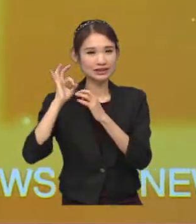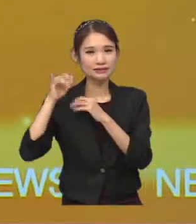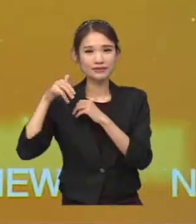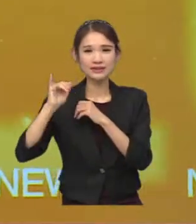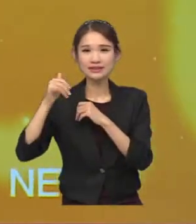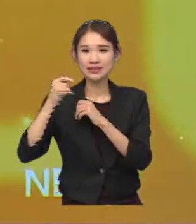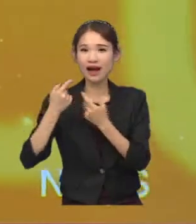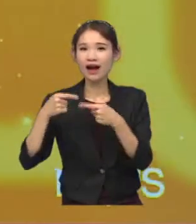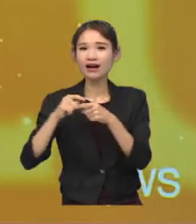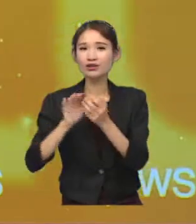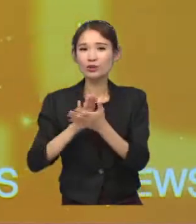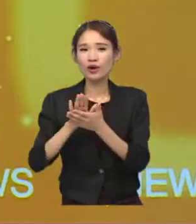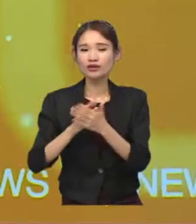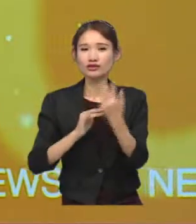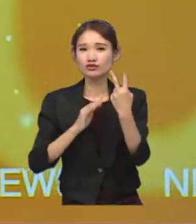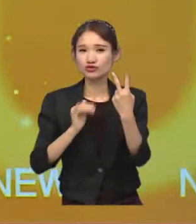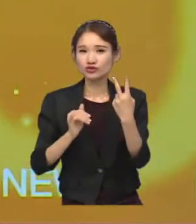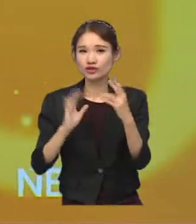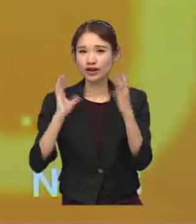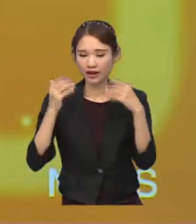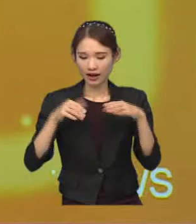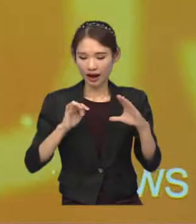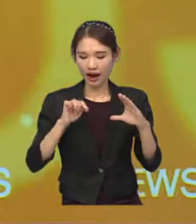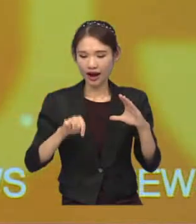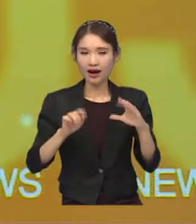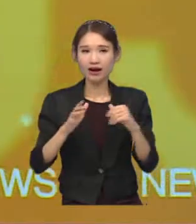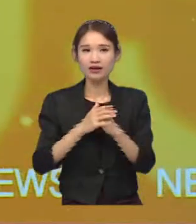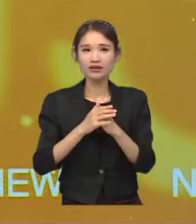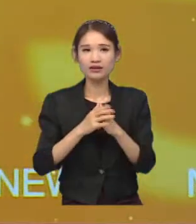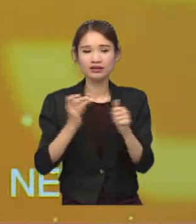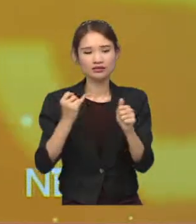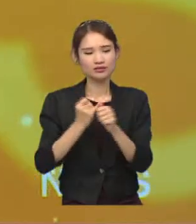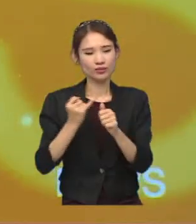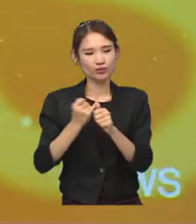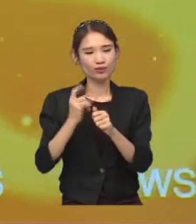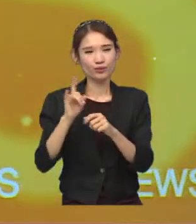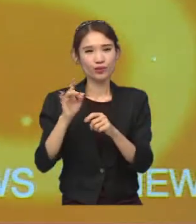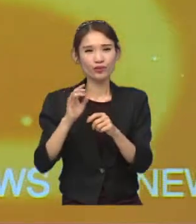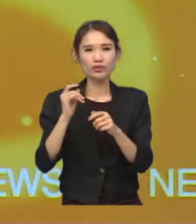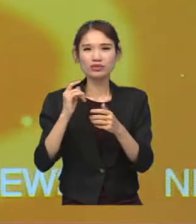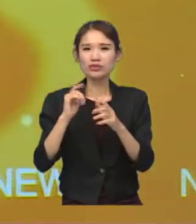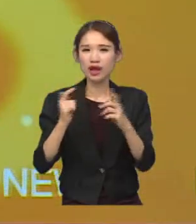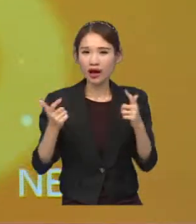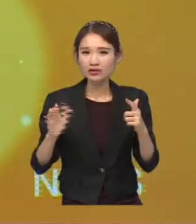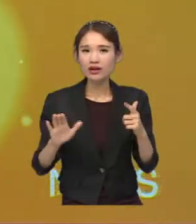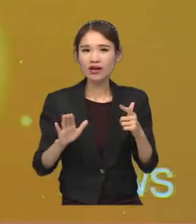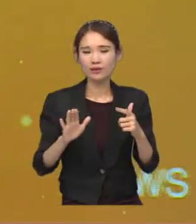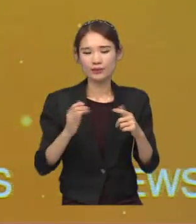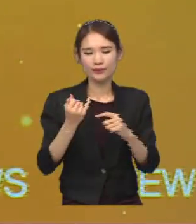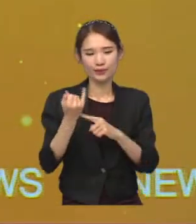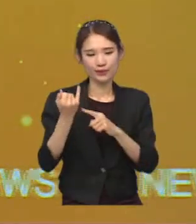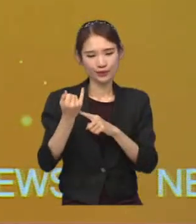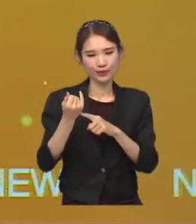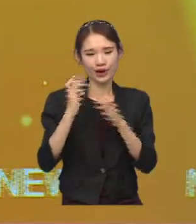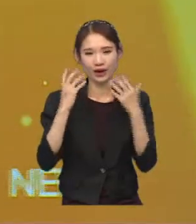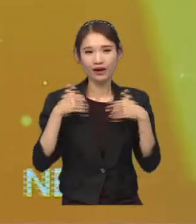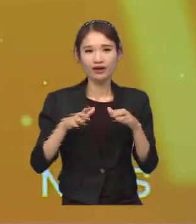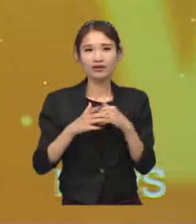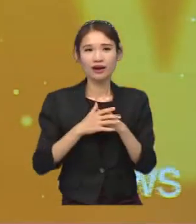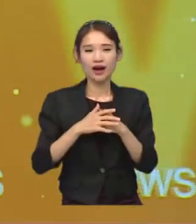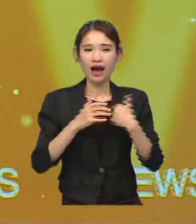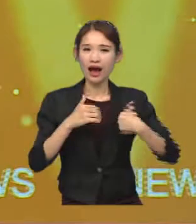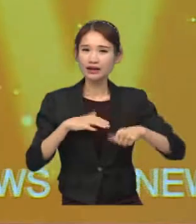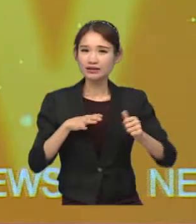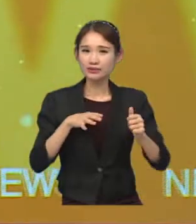그 둘 사이에서 나의 난 분류 나이를 왕으로 세우기 위해서 자기 아들 목적을 죽이려고